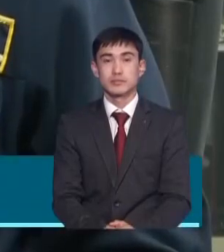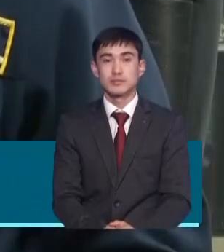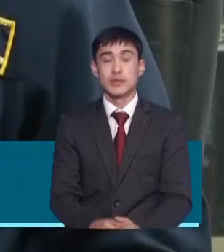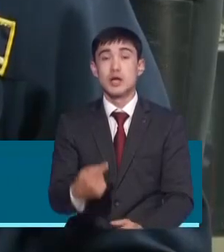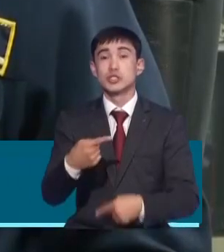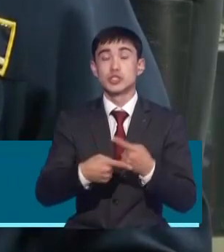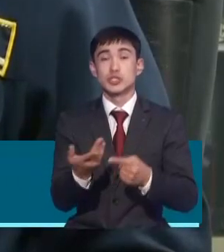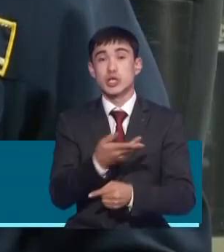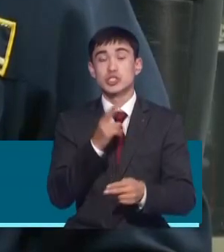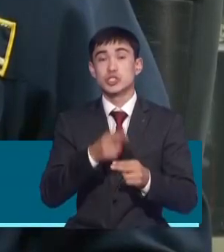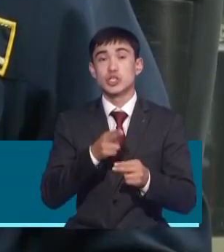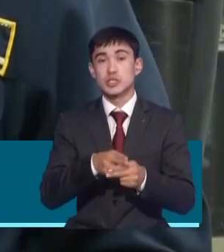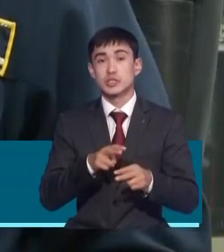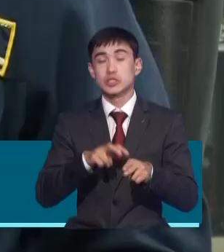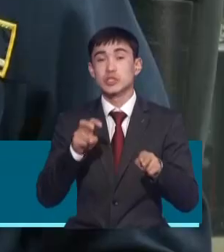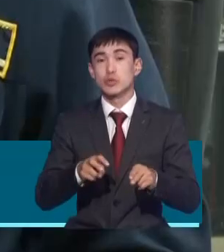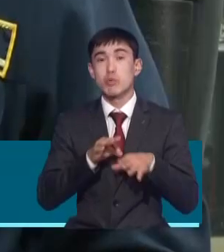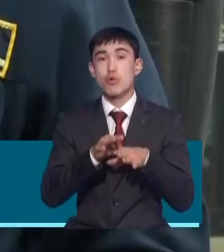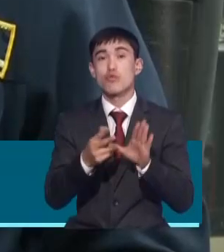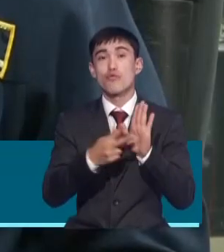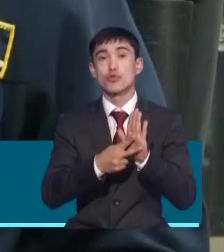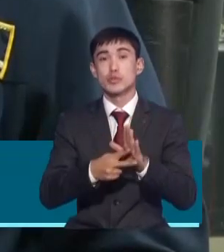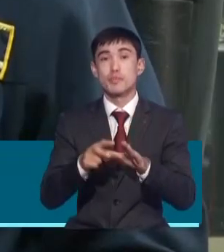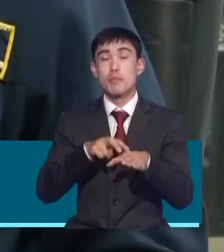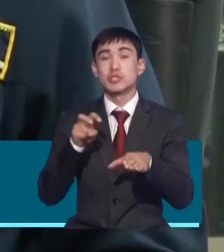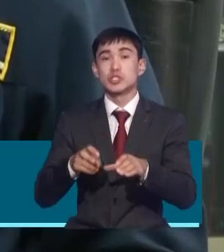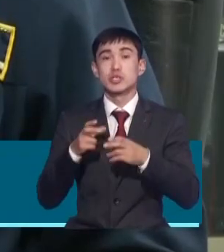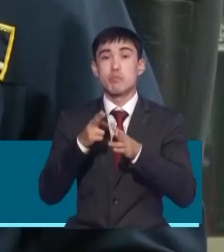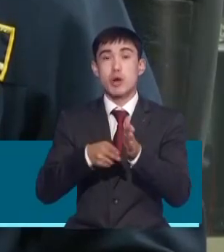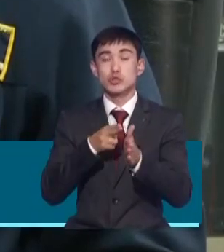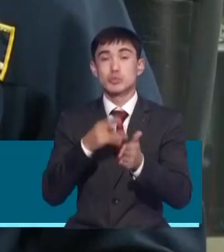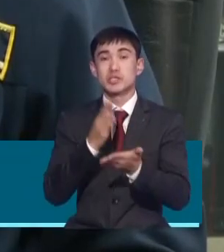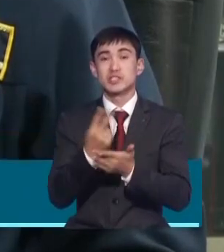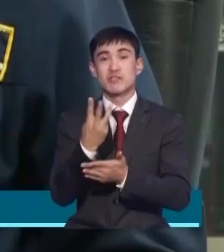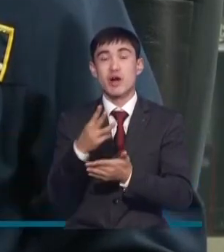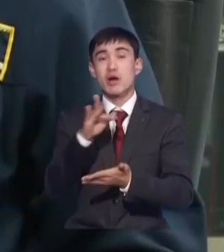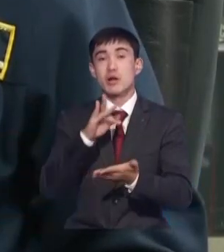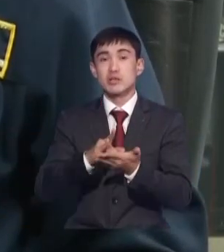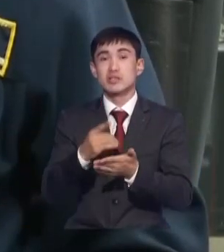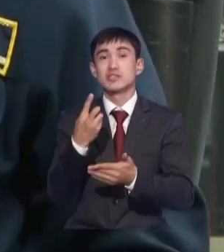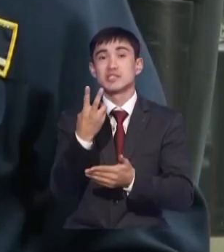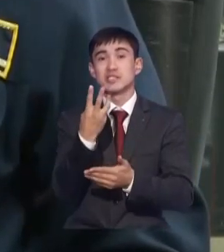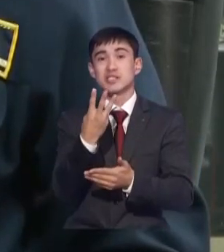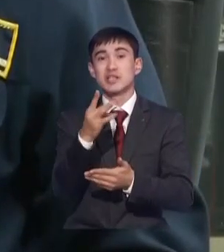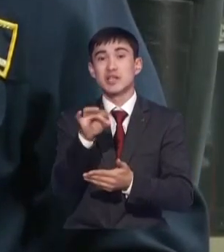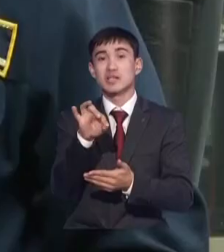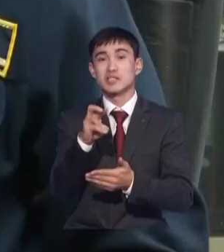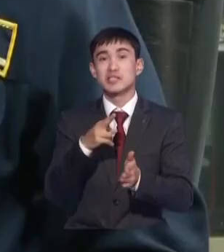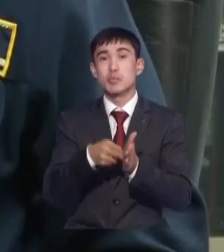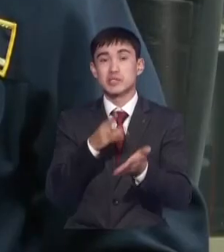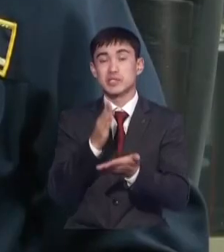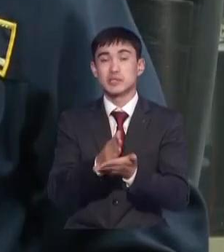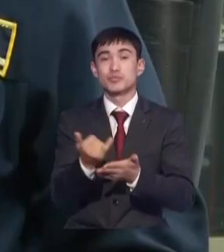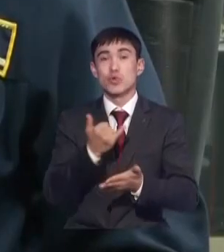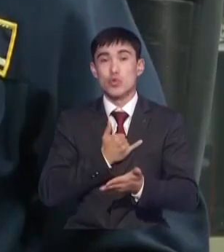Через нашу железную станцию проходят 8 пассажирских поездов. Есть 2 пригородных поезда, есть и транзитные поезда.